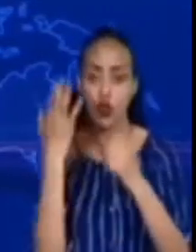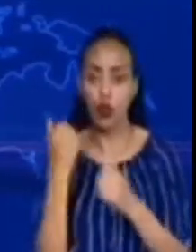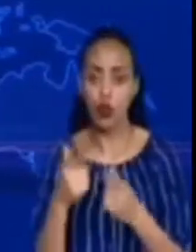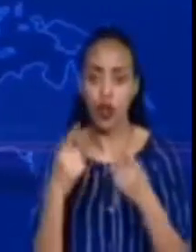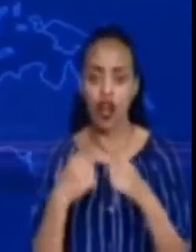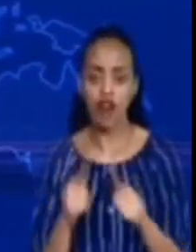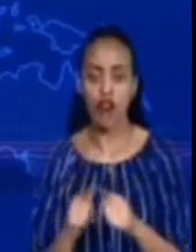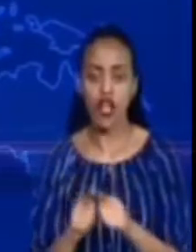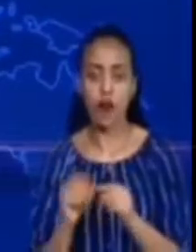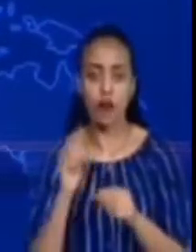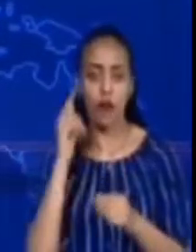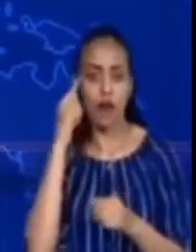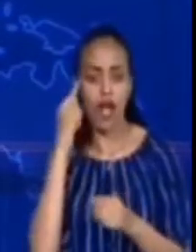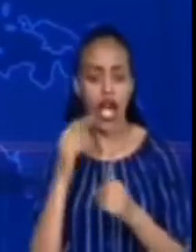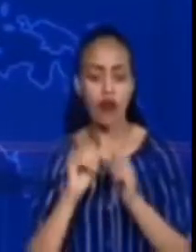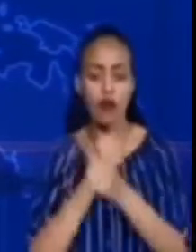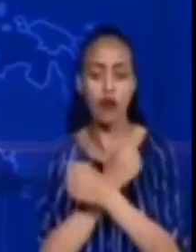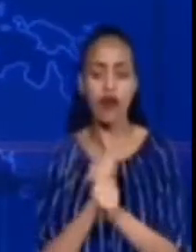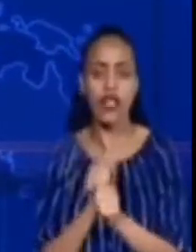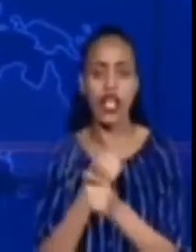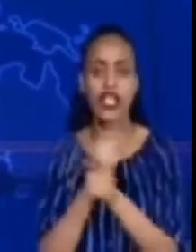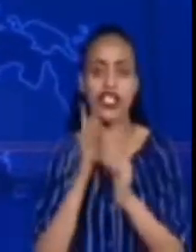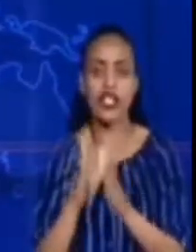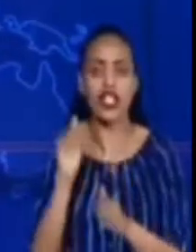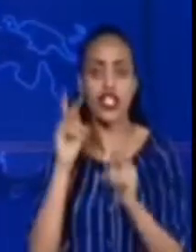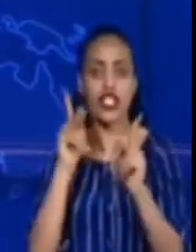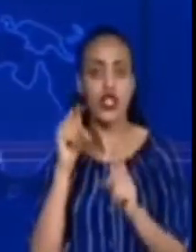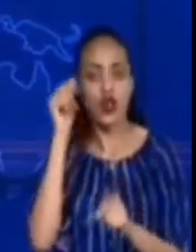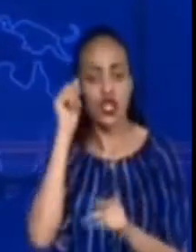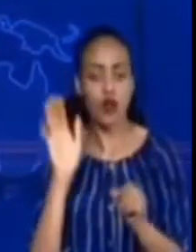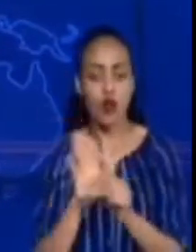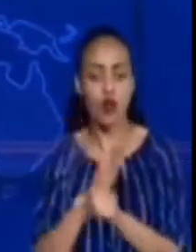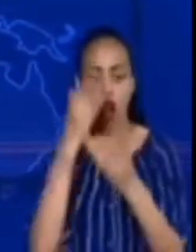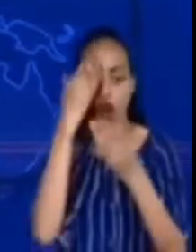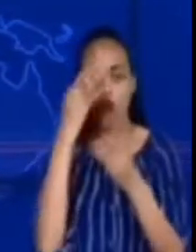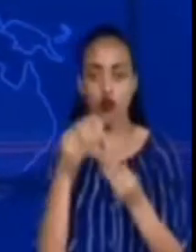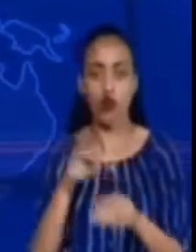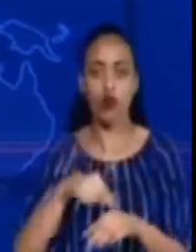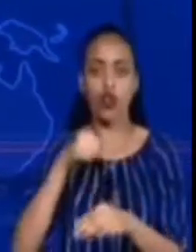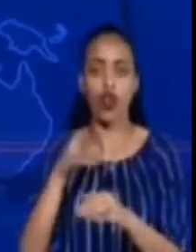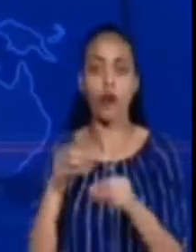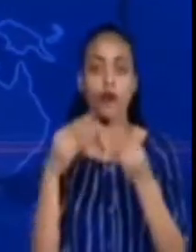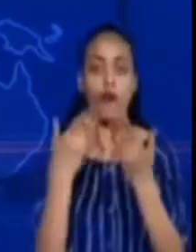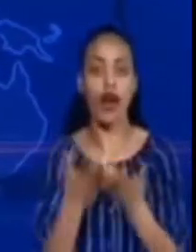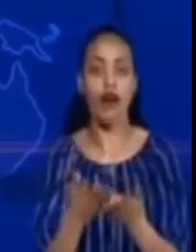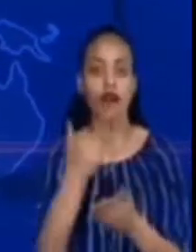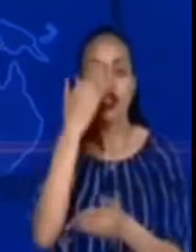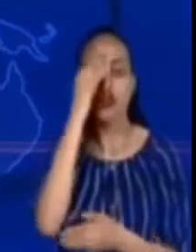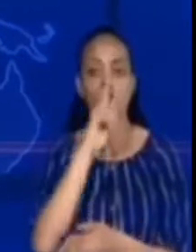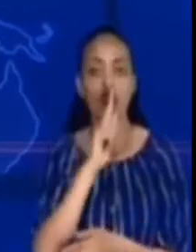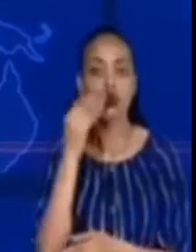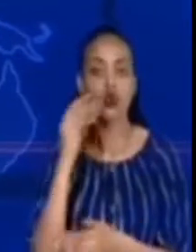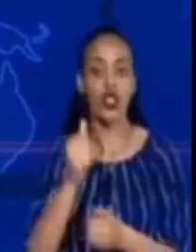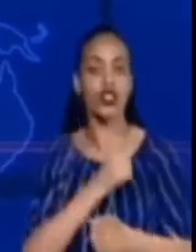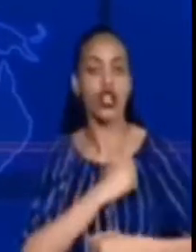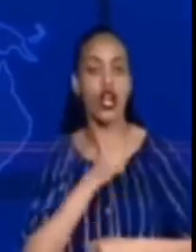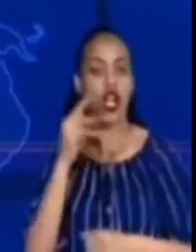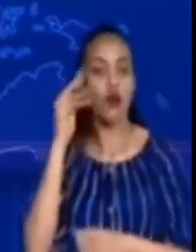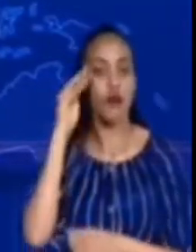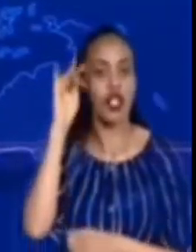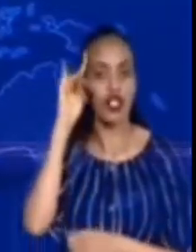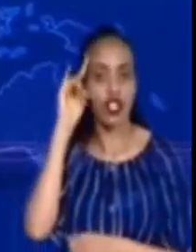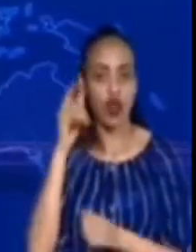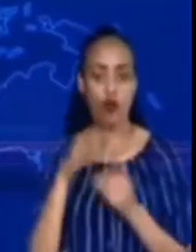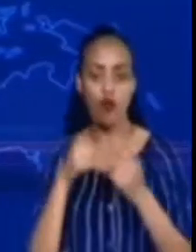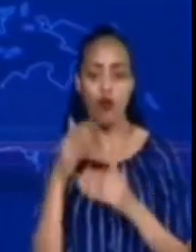ርካይ ዝቃጭ ሱሙኒ አምስት ሳንቲም መልስ የሌለው ዝርዝር እንኳን የማይዘረዘር የተበሳሳ ቆሻሻ